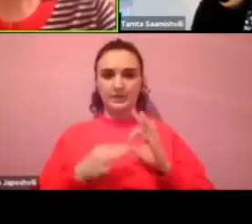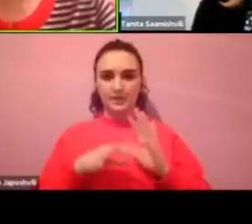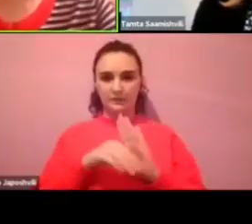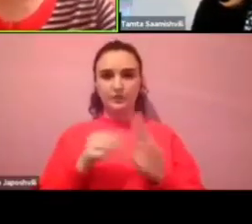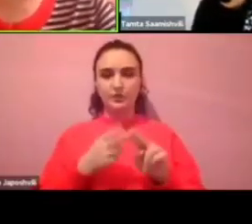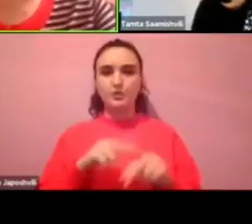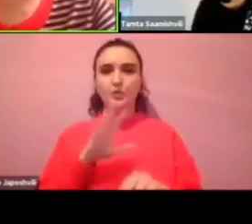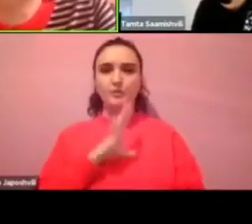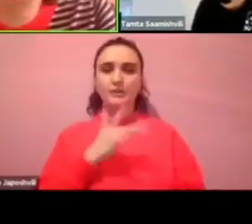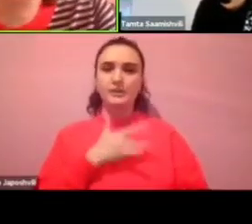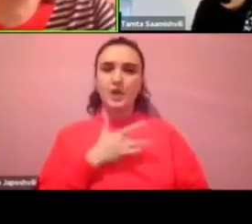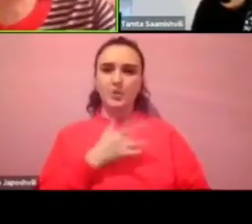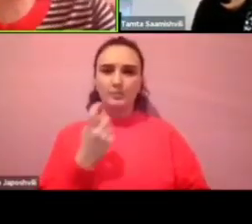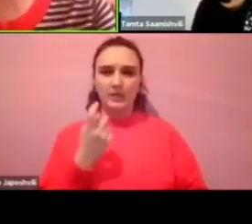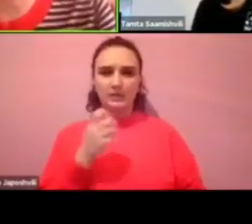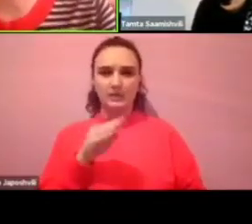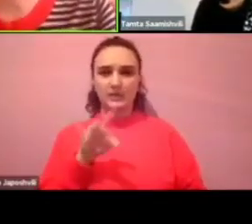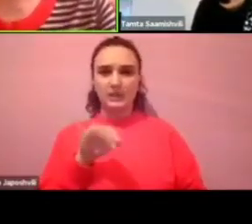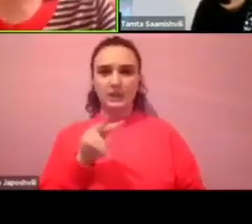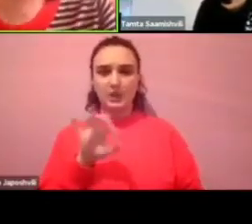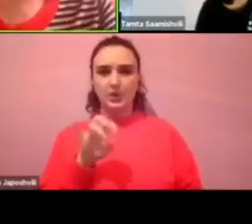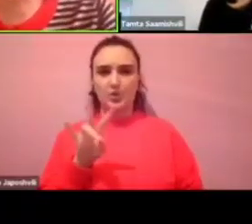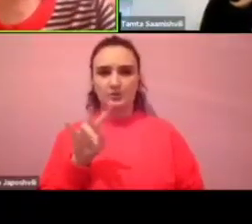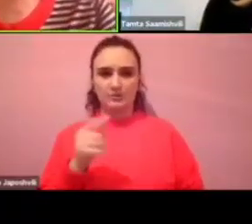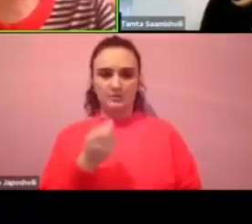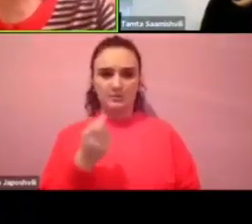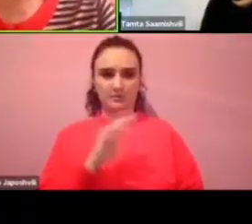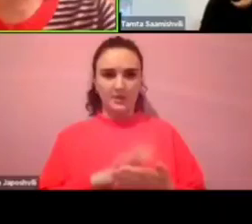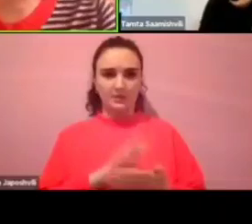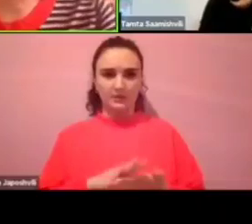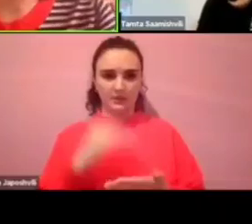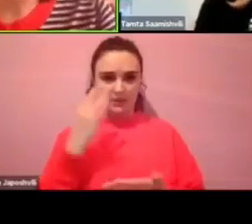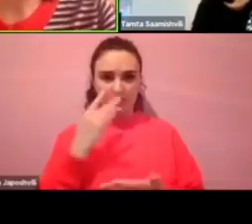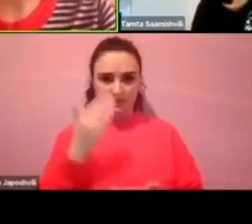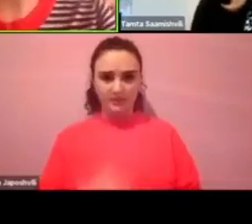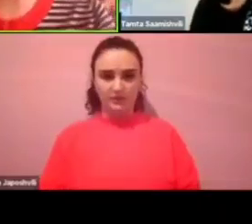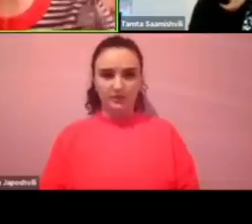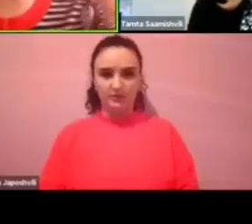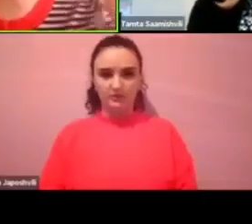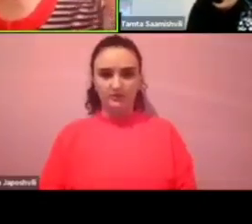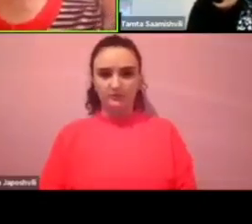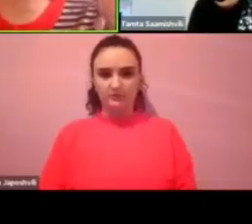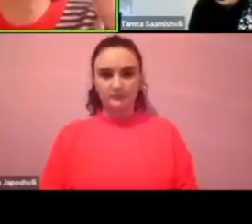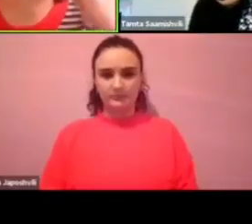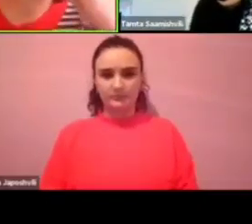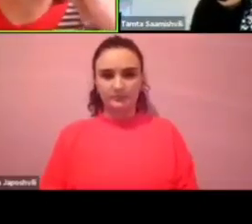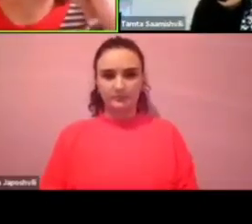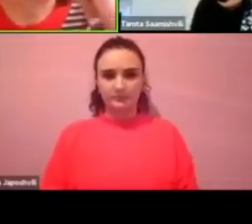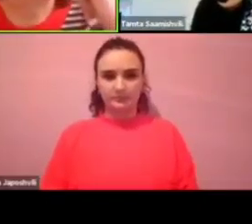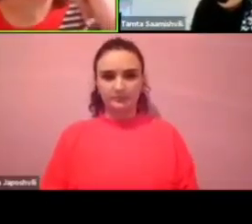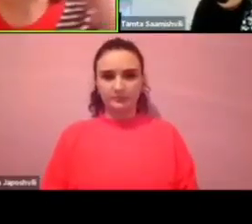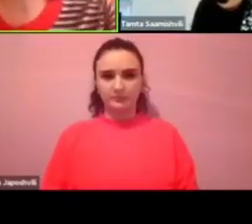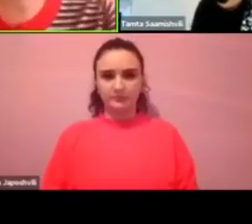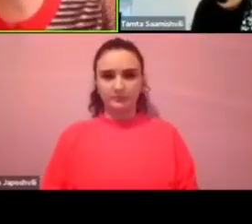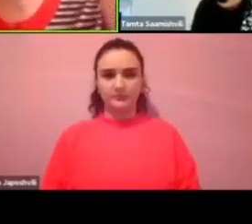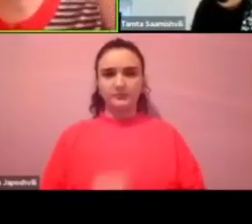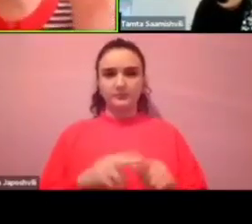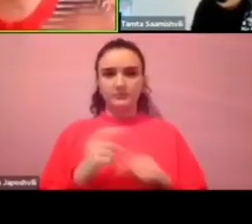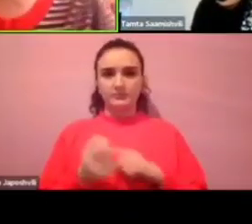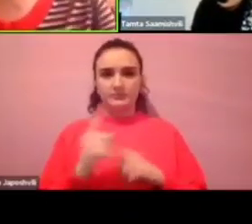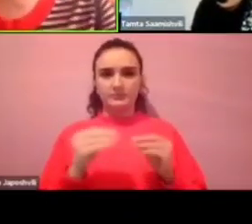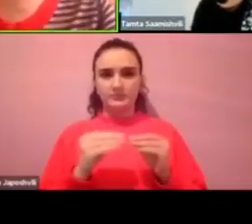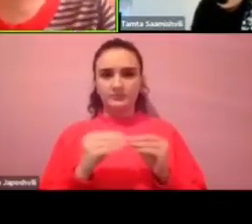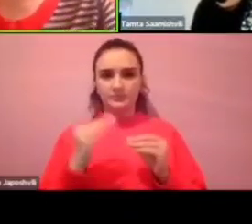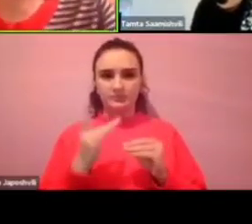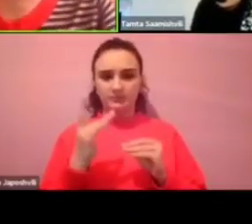ყოფილა დაახლოებით 100 ტრილიონი ბაქტერია, წარმოგიდგენიათ? და ეს აღმოჩნდა, რომ 10-ჯერ